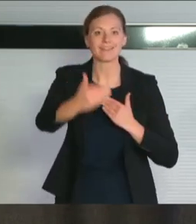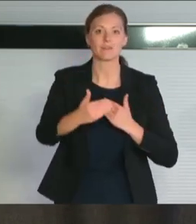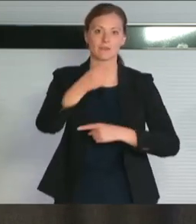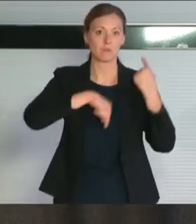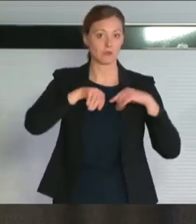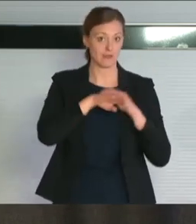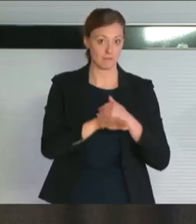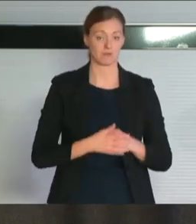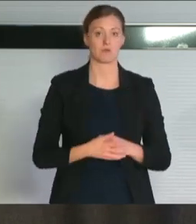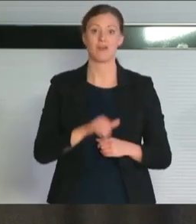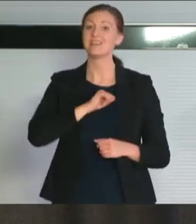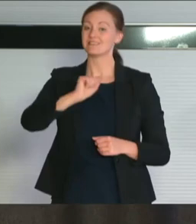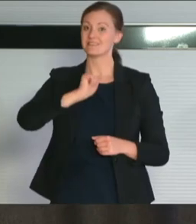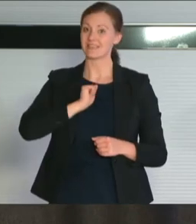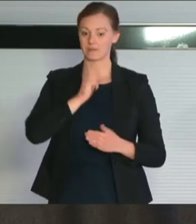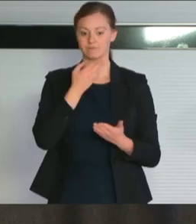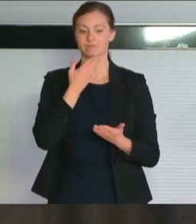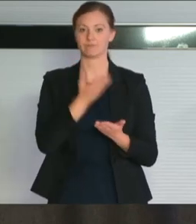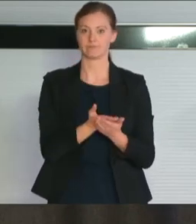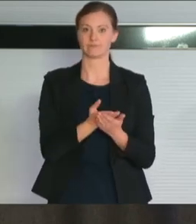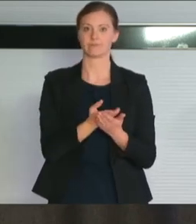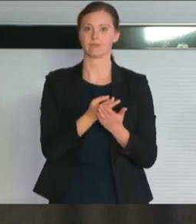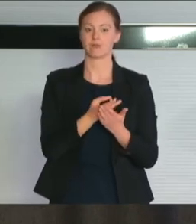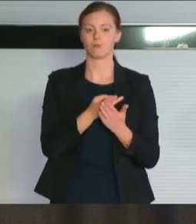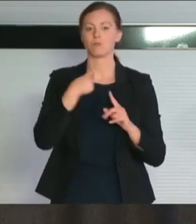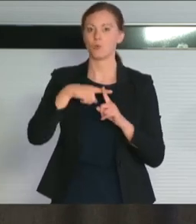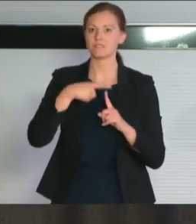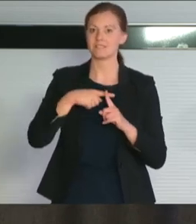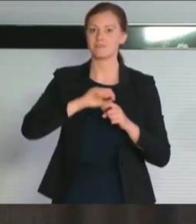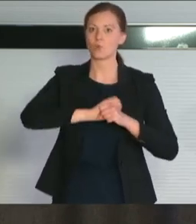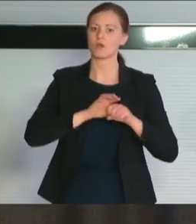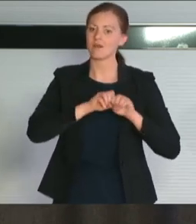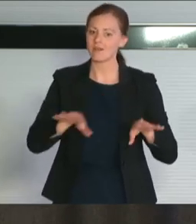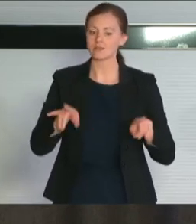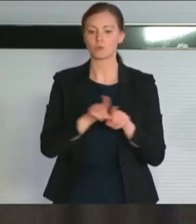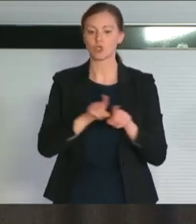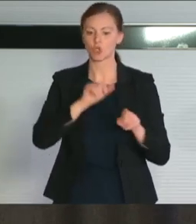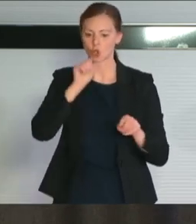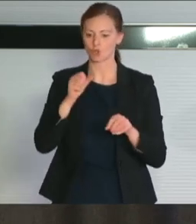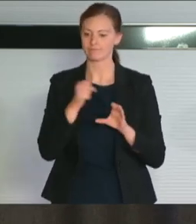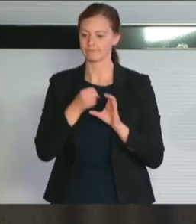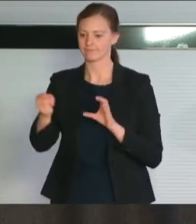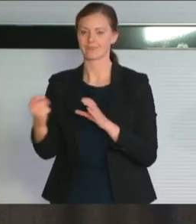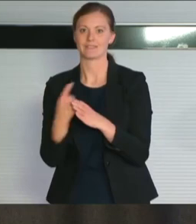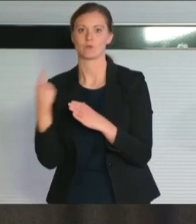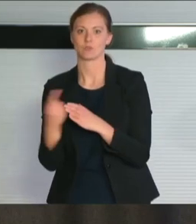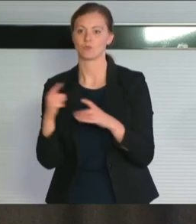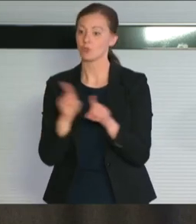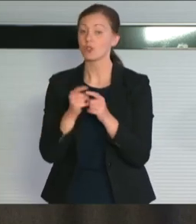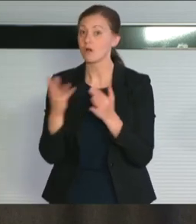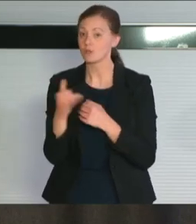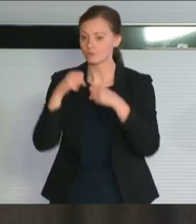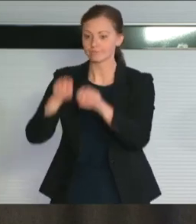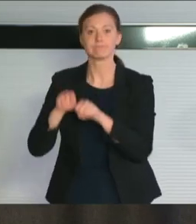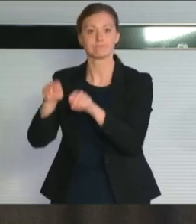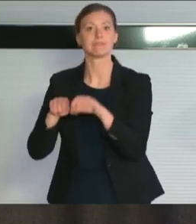fått påvist eller testet koronavirus, må du isoleres. Det betyr at du må holde deg hjemme hele tiden og ikke gå ut.